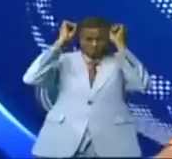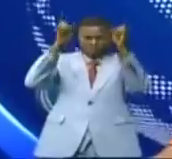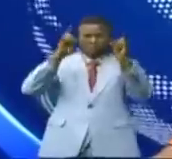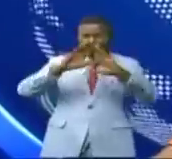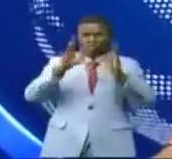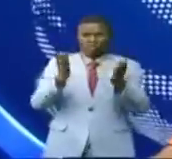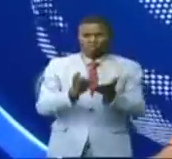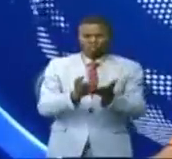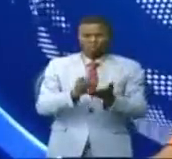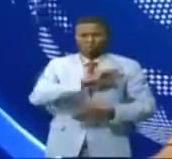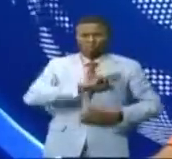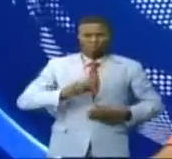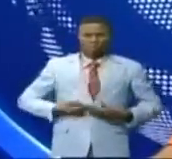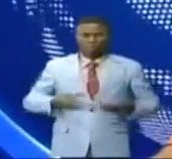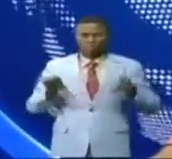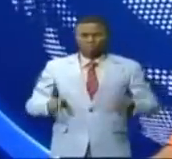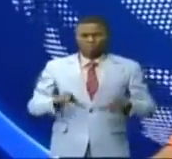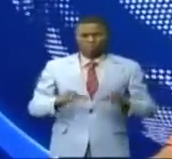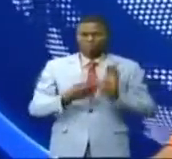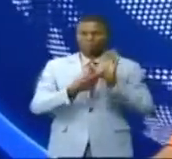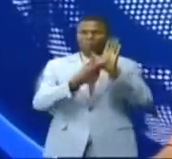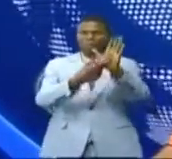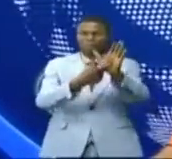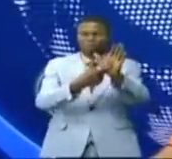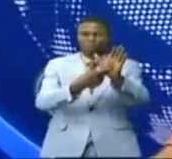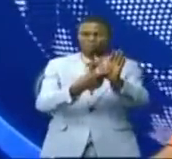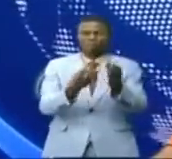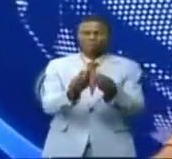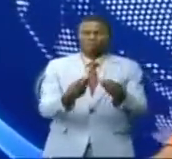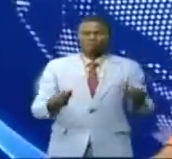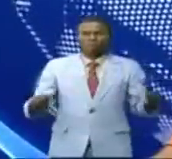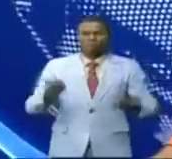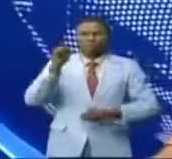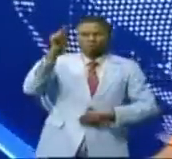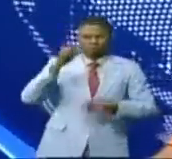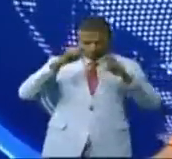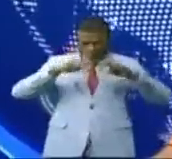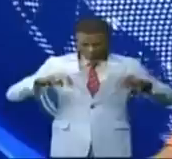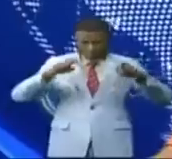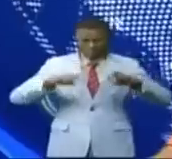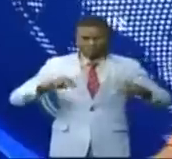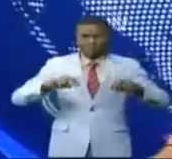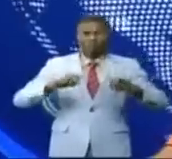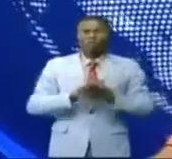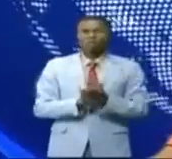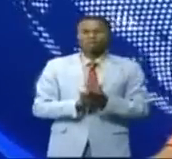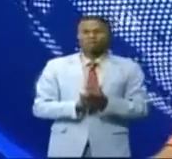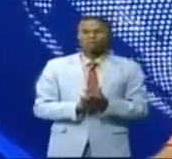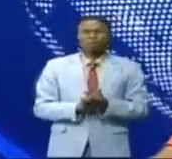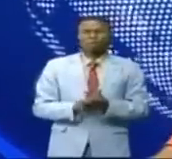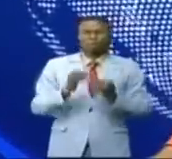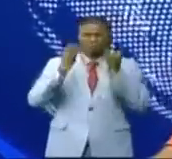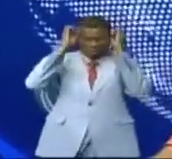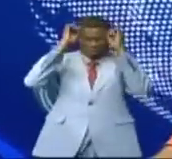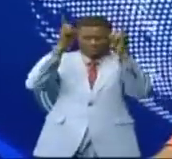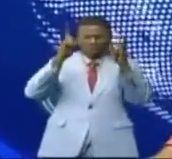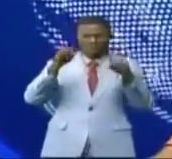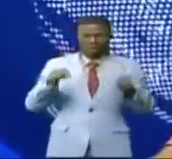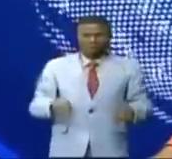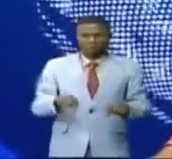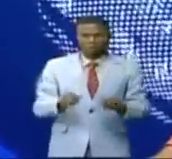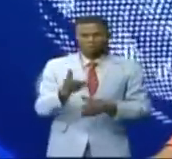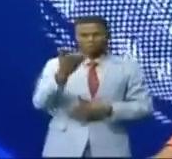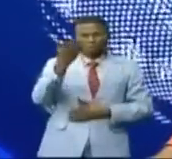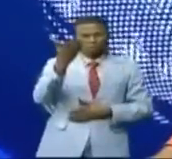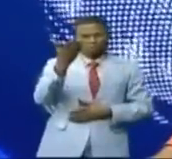tous en rdc a procédé à la présentation de résultats et de recherche sur la liste du droit à l'éducation en rdc d'autres